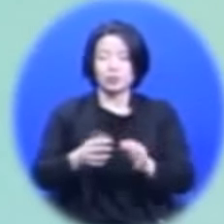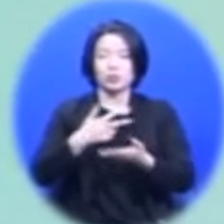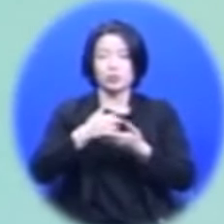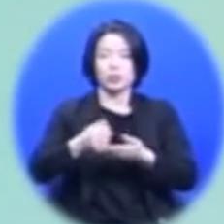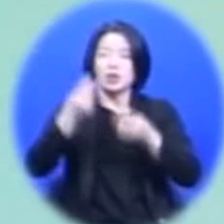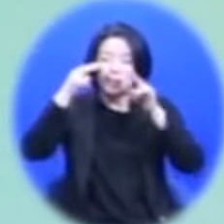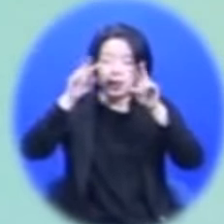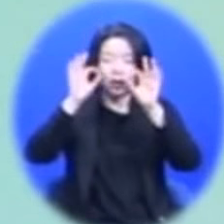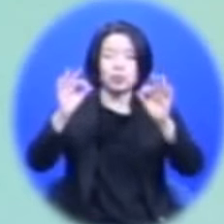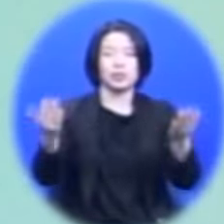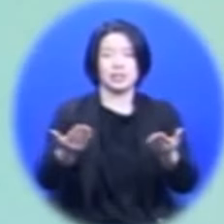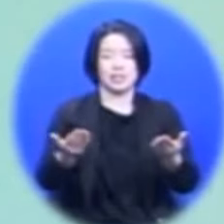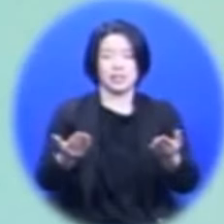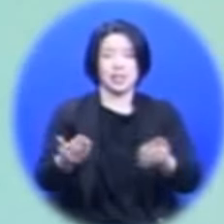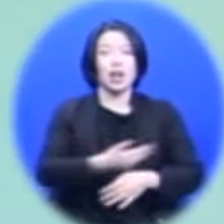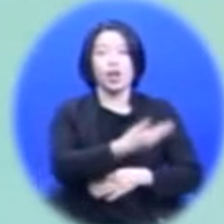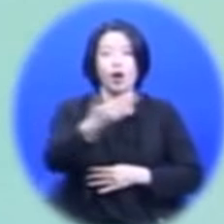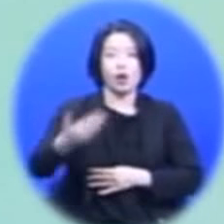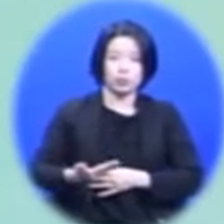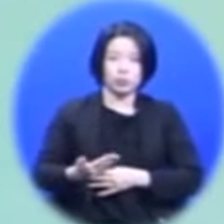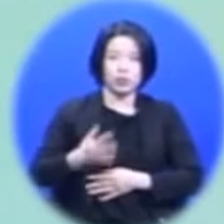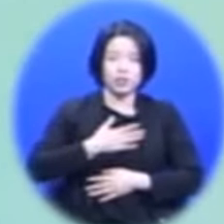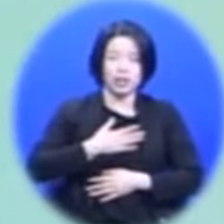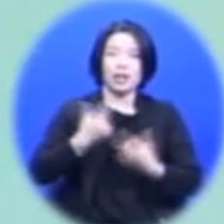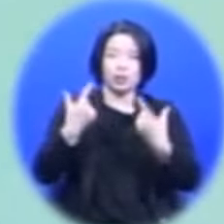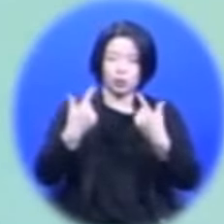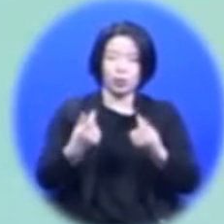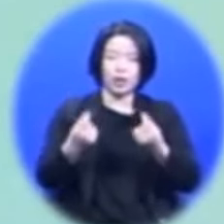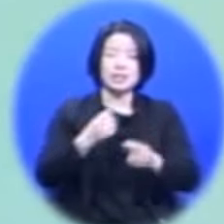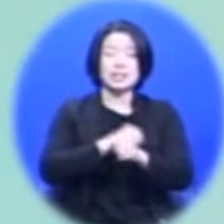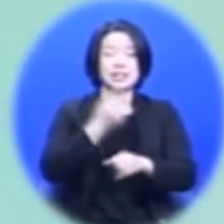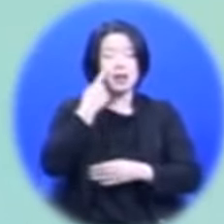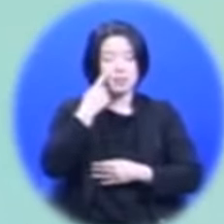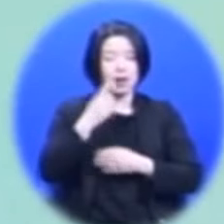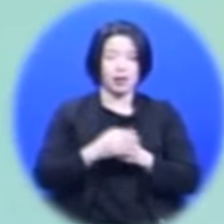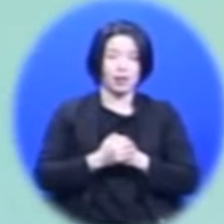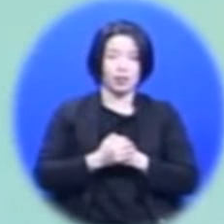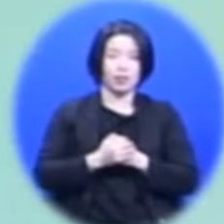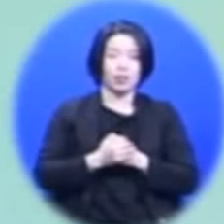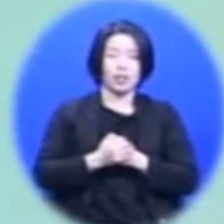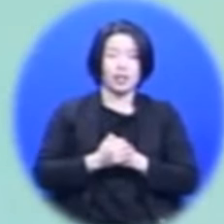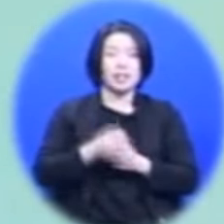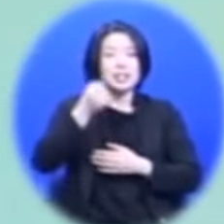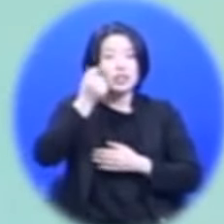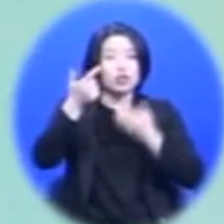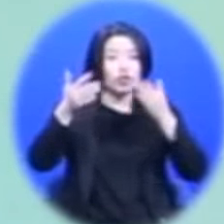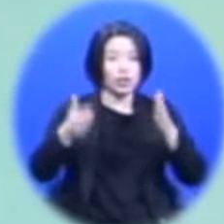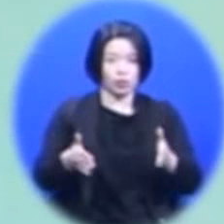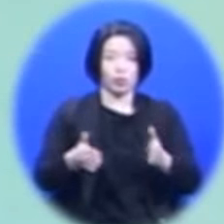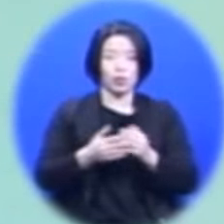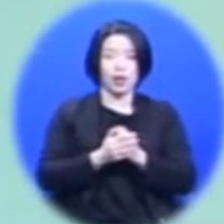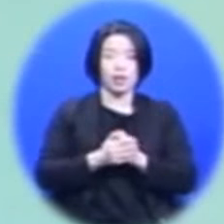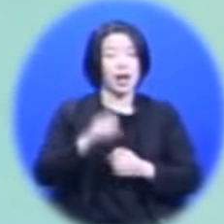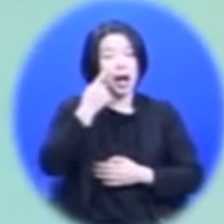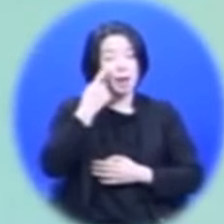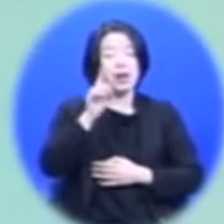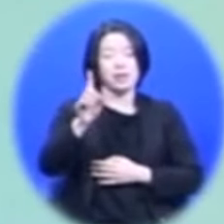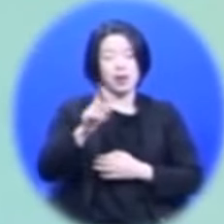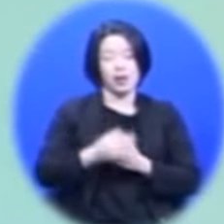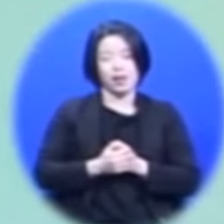것입니다. 여러분도 저는 똑같이 한번 해보시자는 겁니다. 이 6개월을 한번